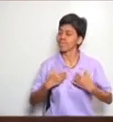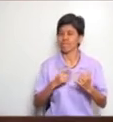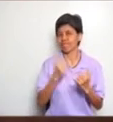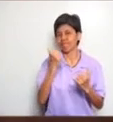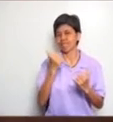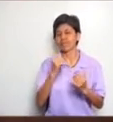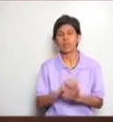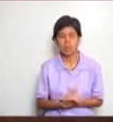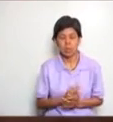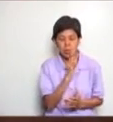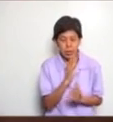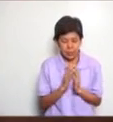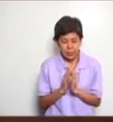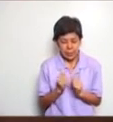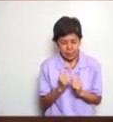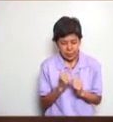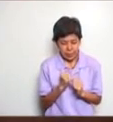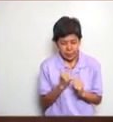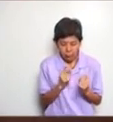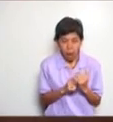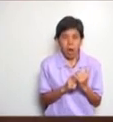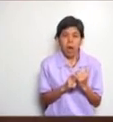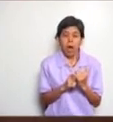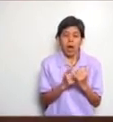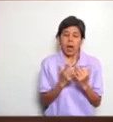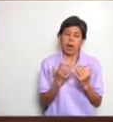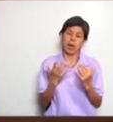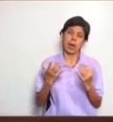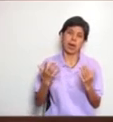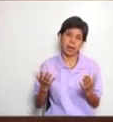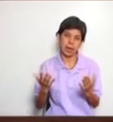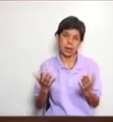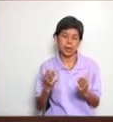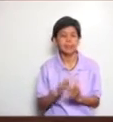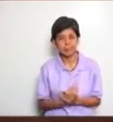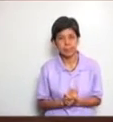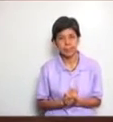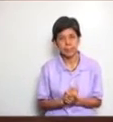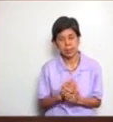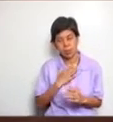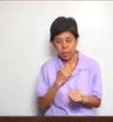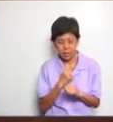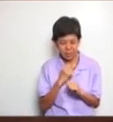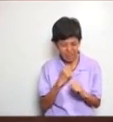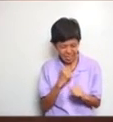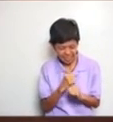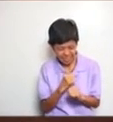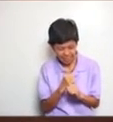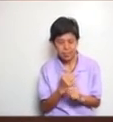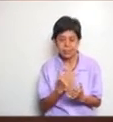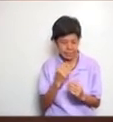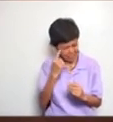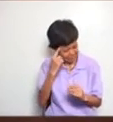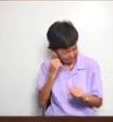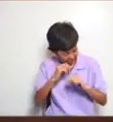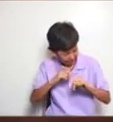ใจ แต่ถ้าอธิฐานแล้วไม่ตามเป็นผลตามที่เราอิฐานถ้าเรามีปัญญา เราจะไม่เสียใ